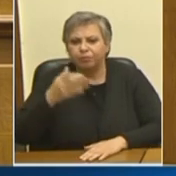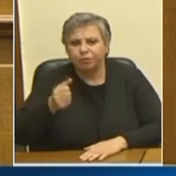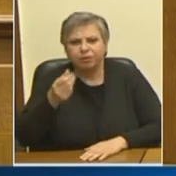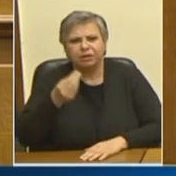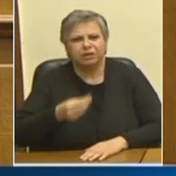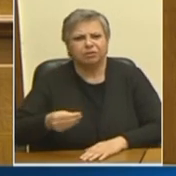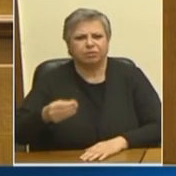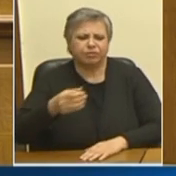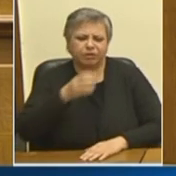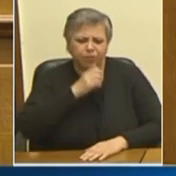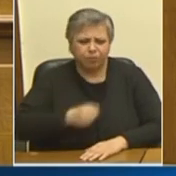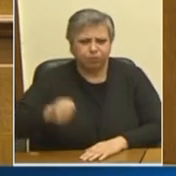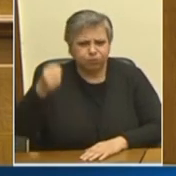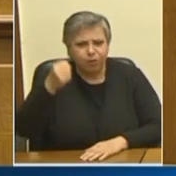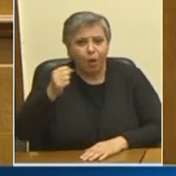ιδέα.